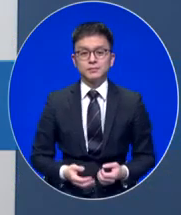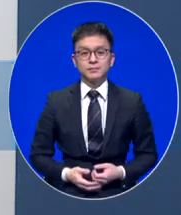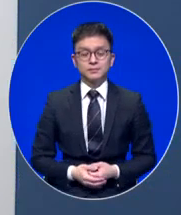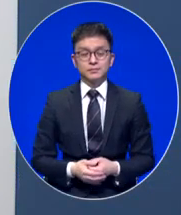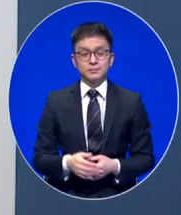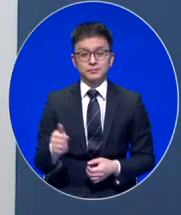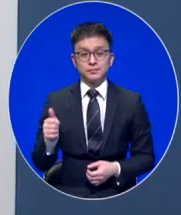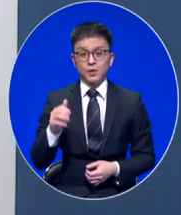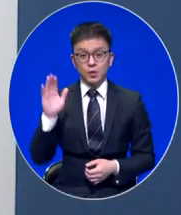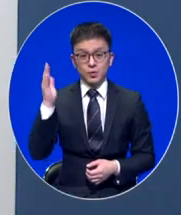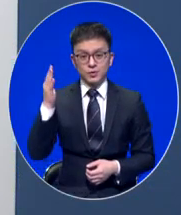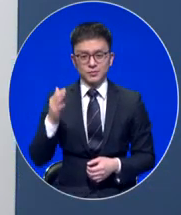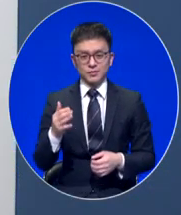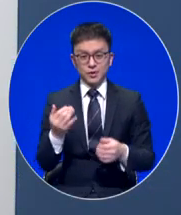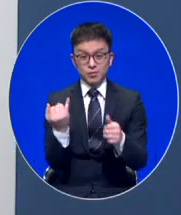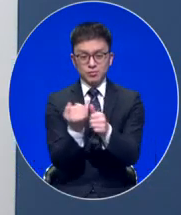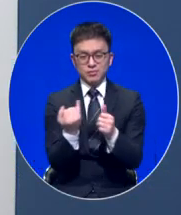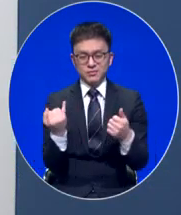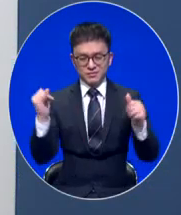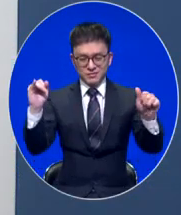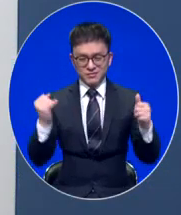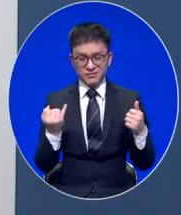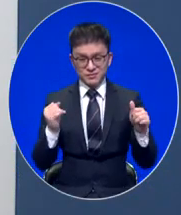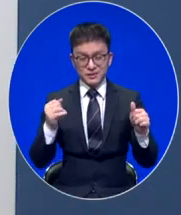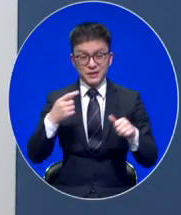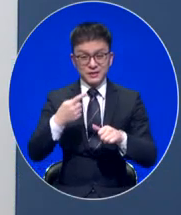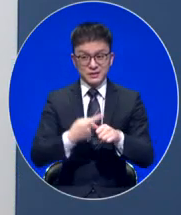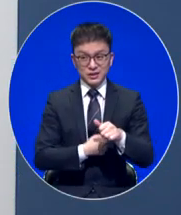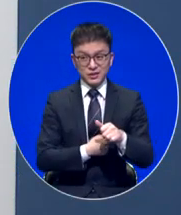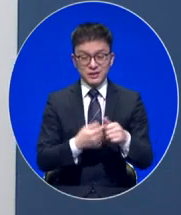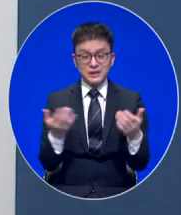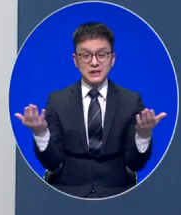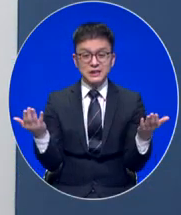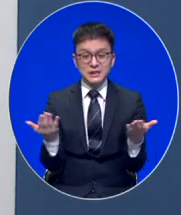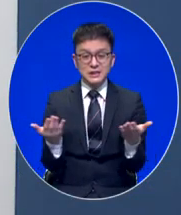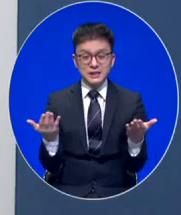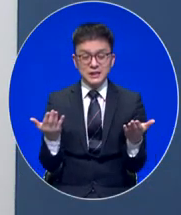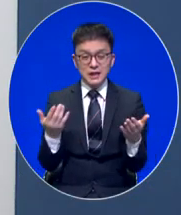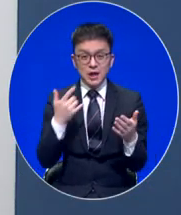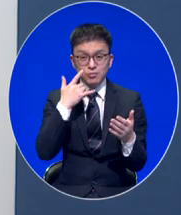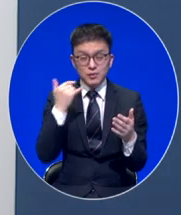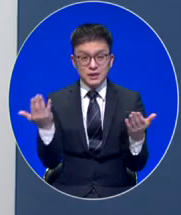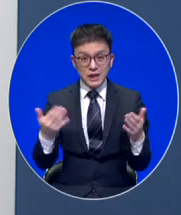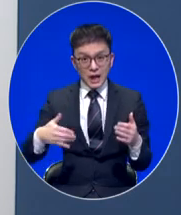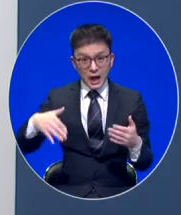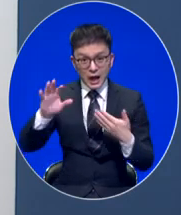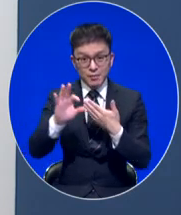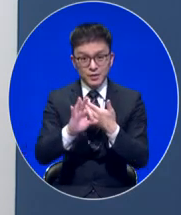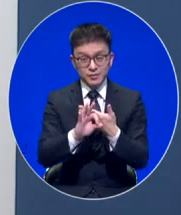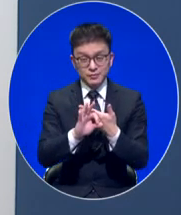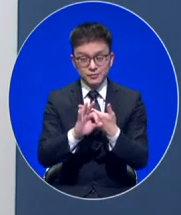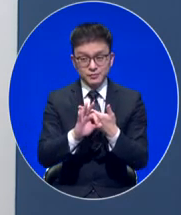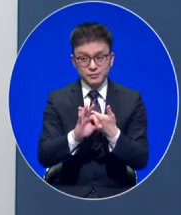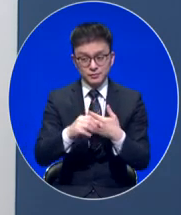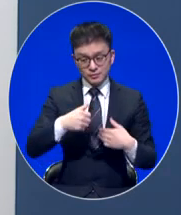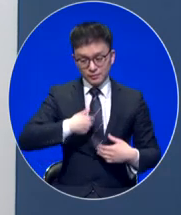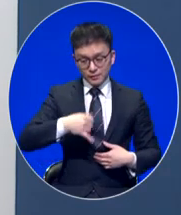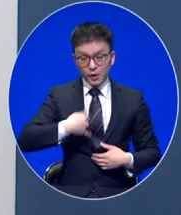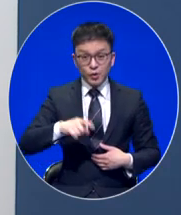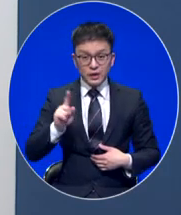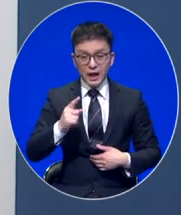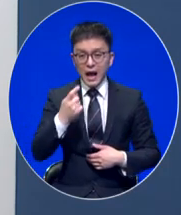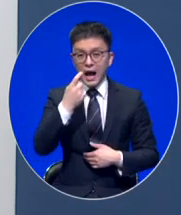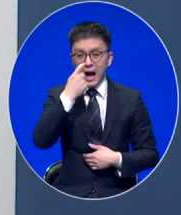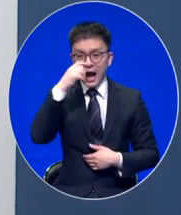요즘에 맞벌이 부부들 참 말아 줍니다 그래서 애들이 탁월 - 라고 해서 엄마 아빠가 퇴근할 때까지 학원을 돌아다니는 일이 많은데